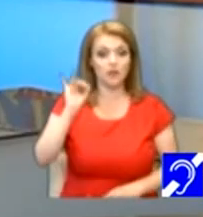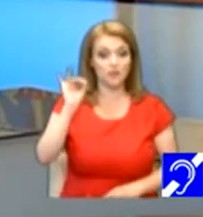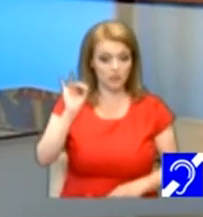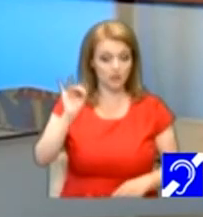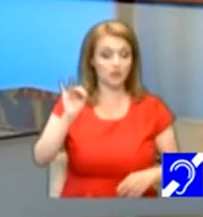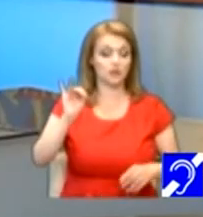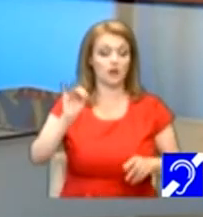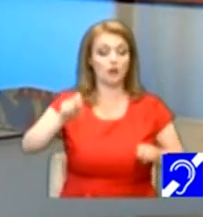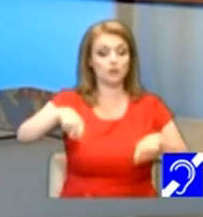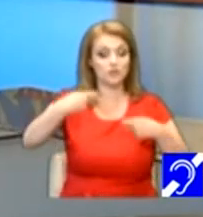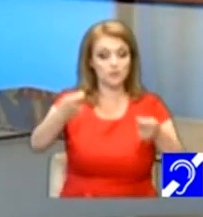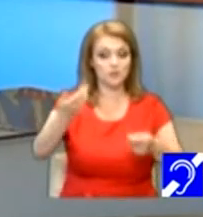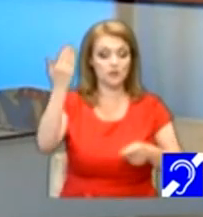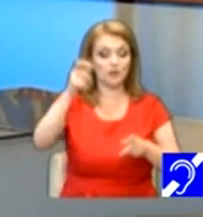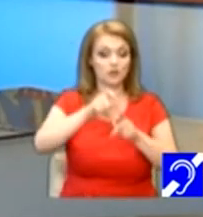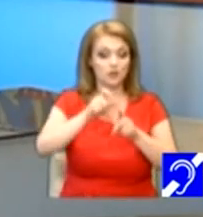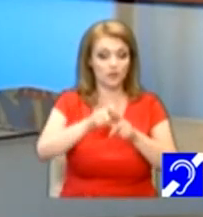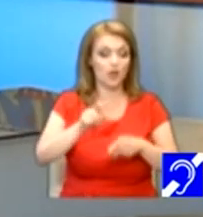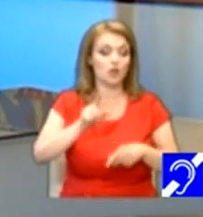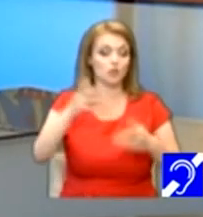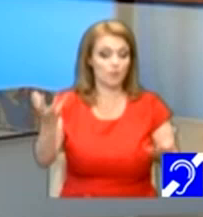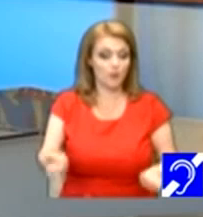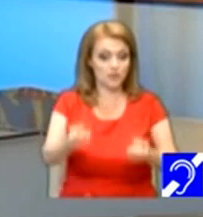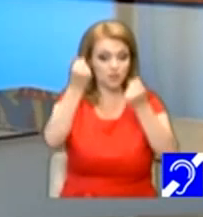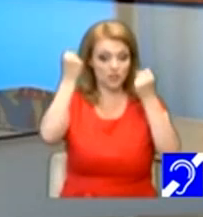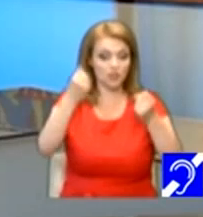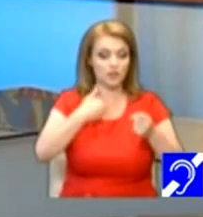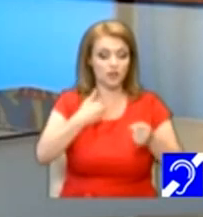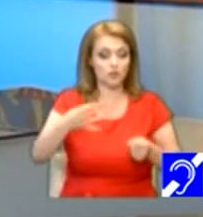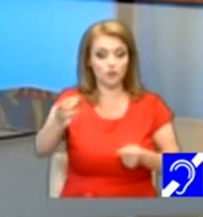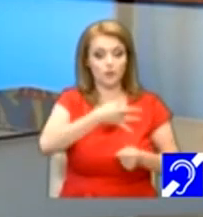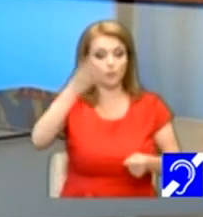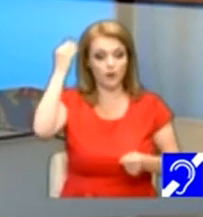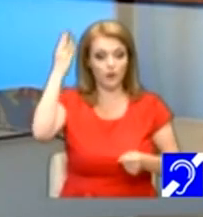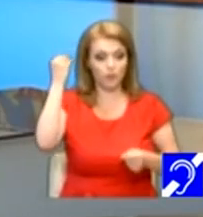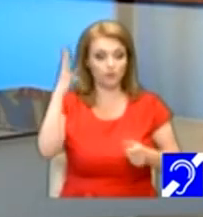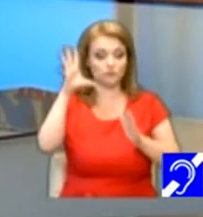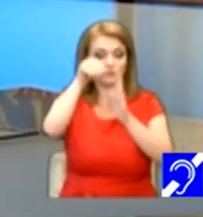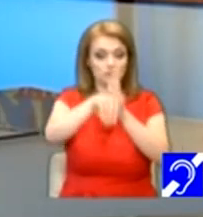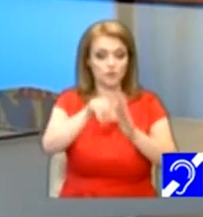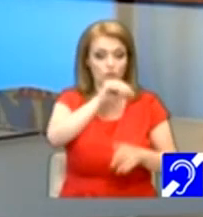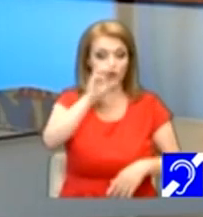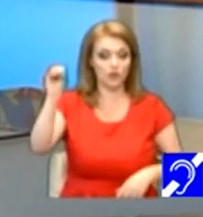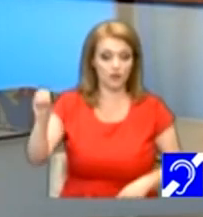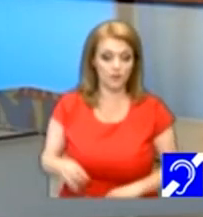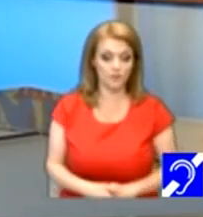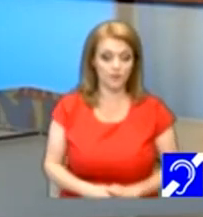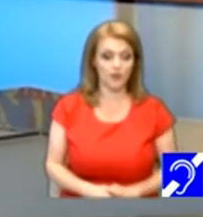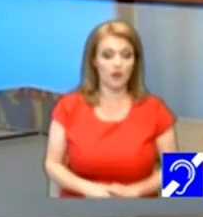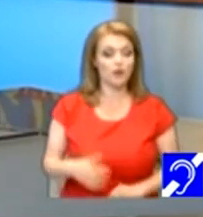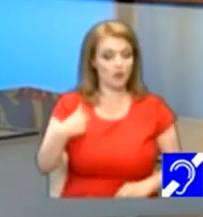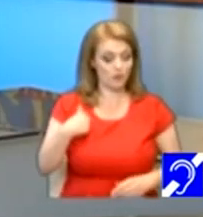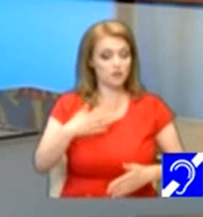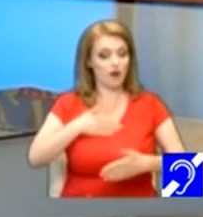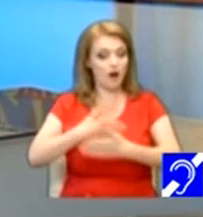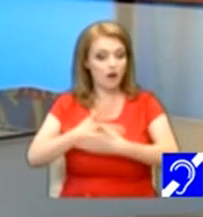transmis și de această dată un mesaj clar de susținere pentru calea pro-europeană. Mobilizarea alegătorilor a fost exemplară, chiar dacă